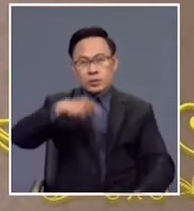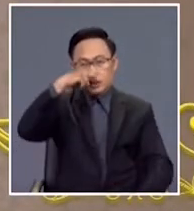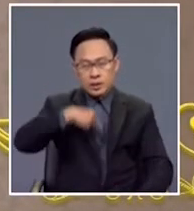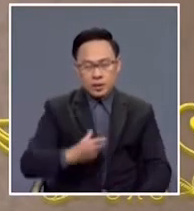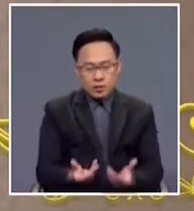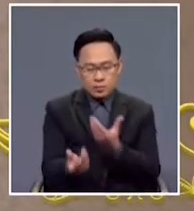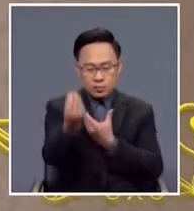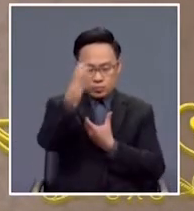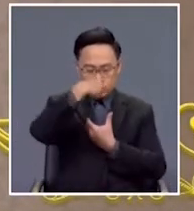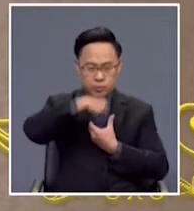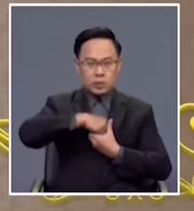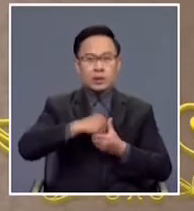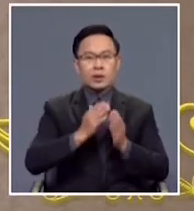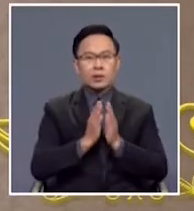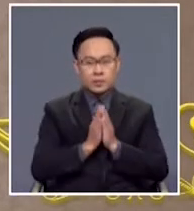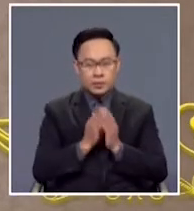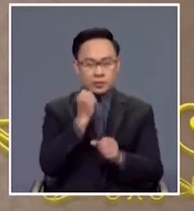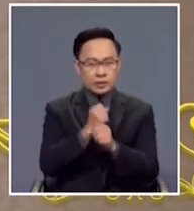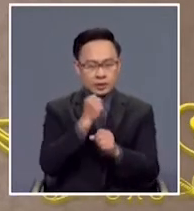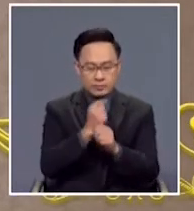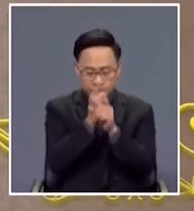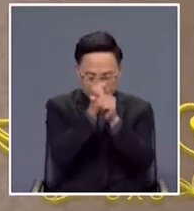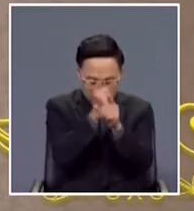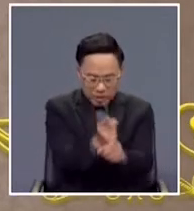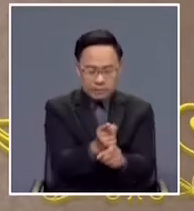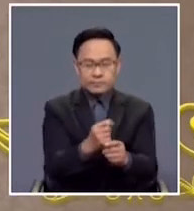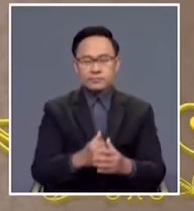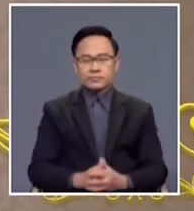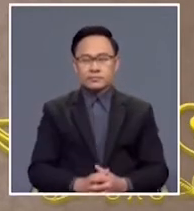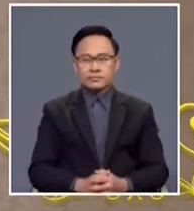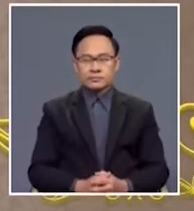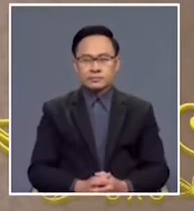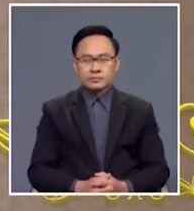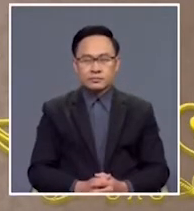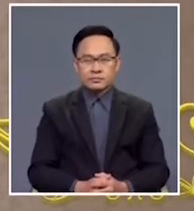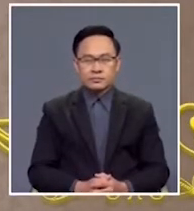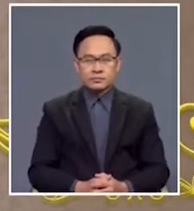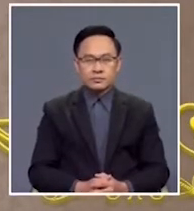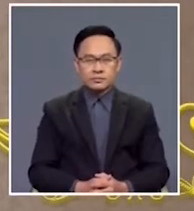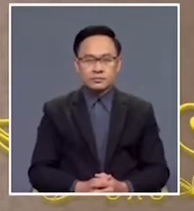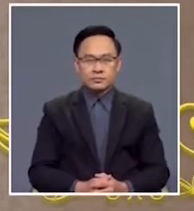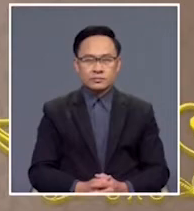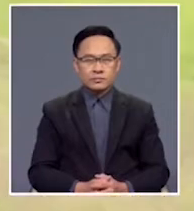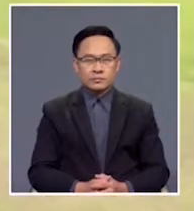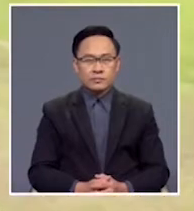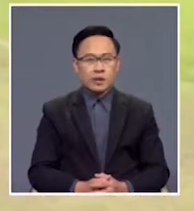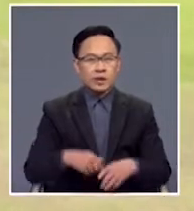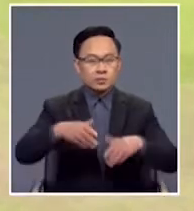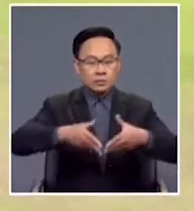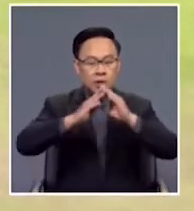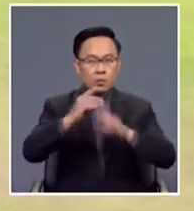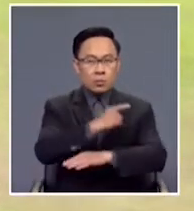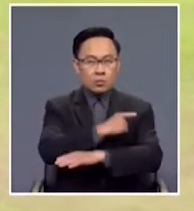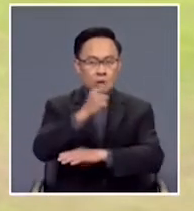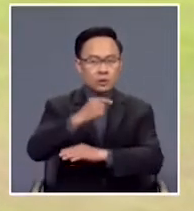ใส่เกล้าใส่กระหม่อมในการสืบสานพระราชปณิธานสืบต่อไปด้วยนะครับสำหรับงานวันคล้ายวันสถาปนาคณะลู